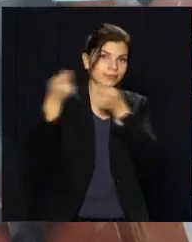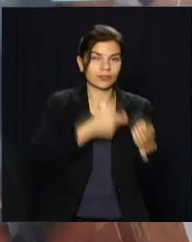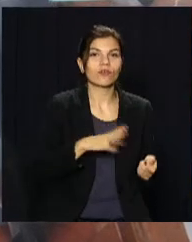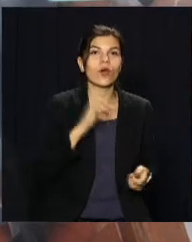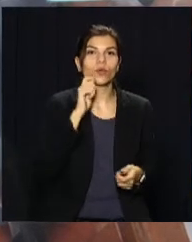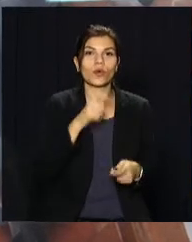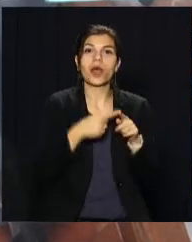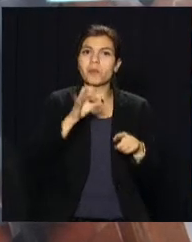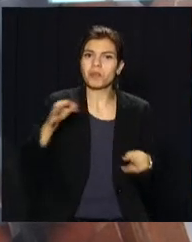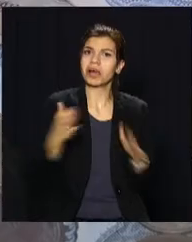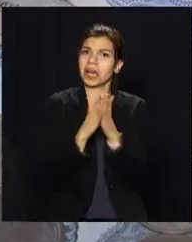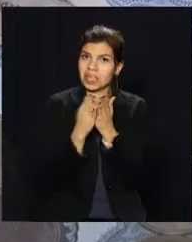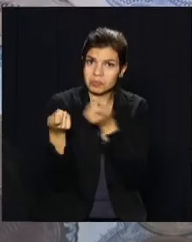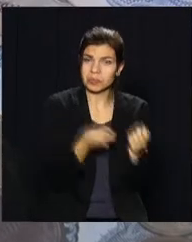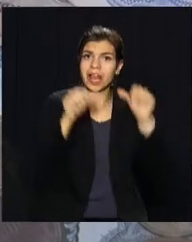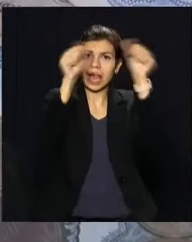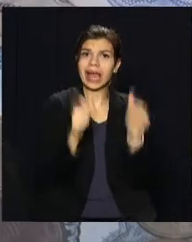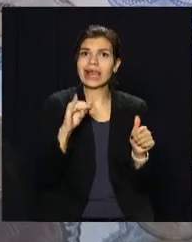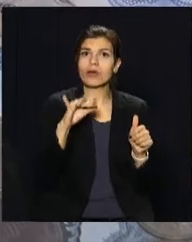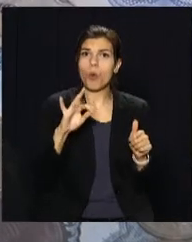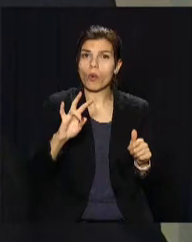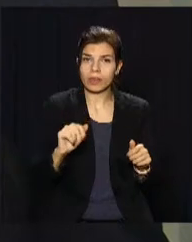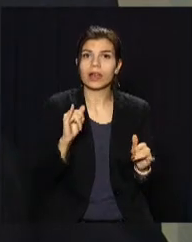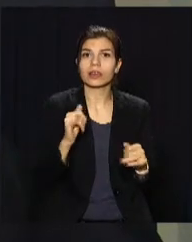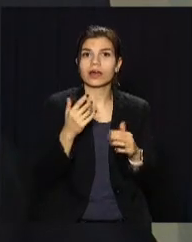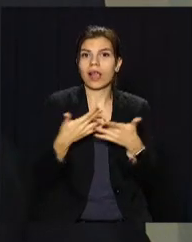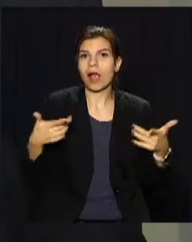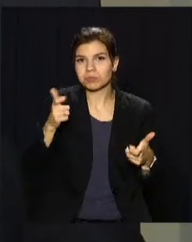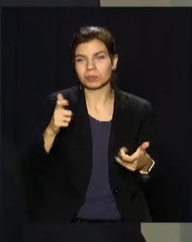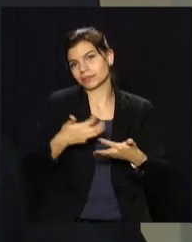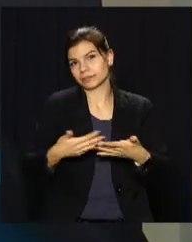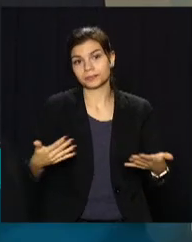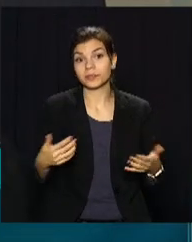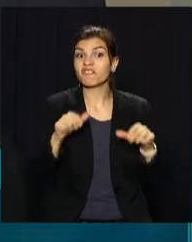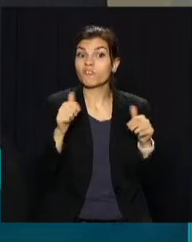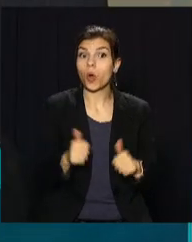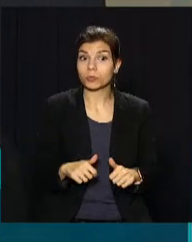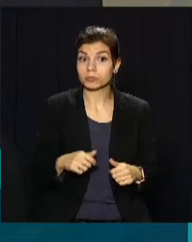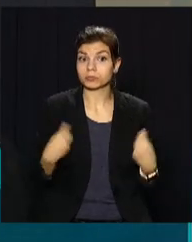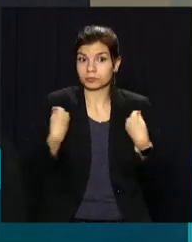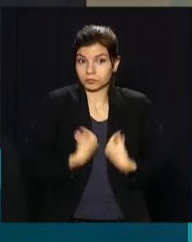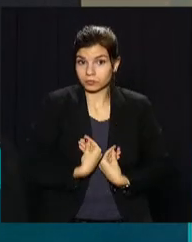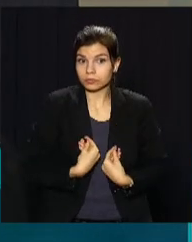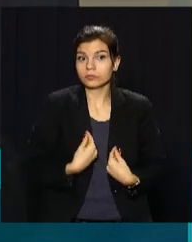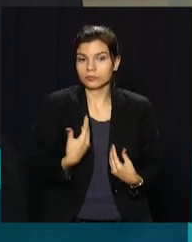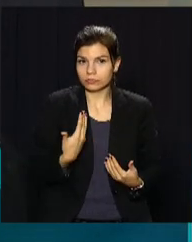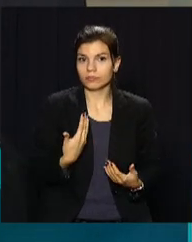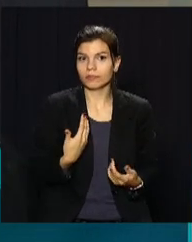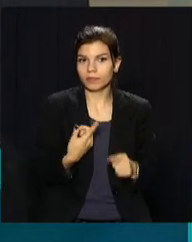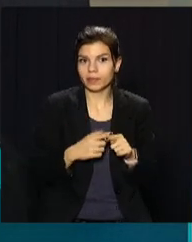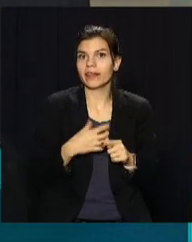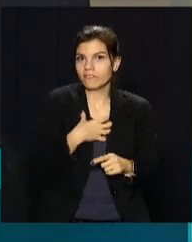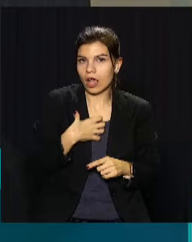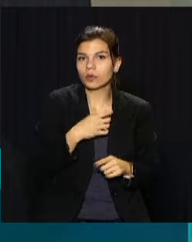Серед них – монети, книги, ікони, зброя. Форма в даному випадку, безперечно, важить, але вона радше